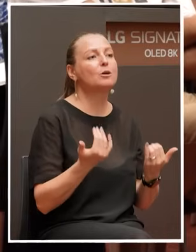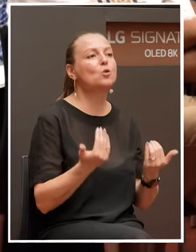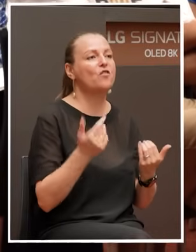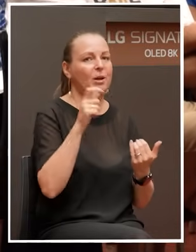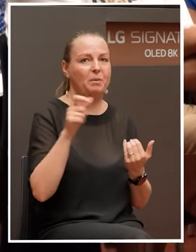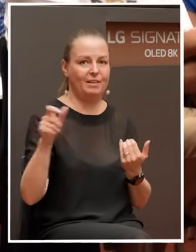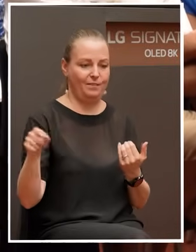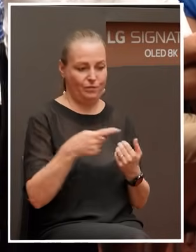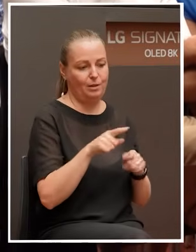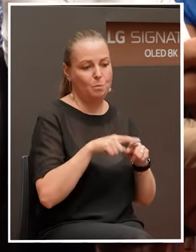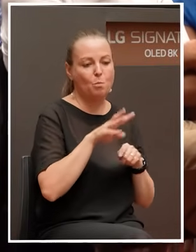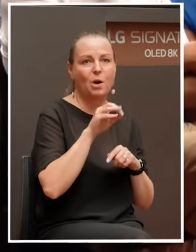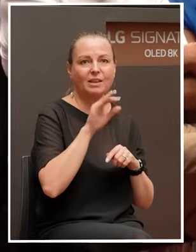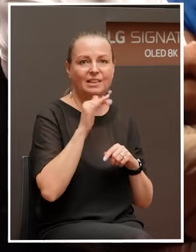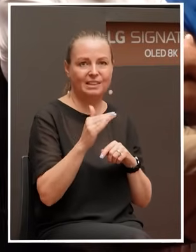этот мотив